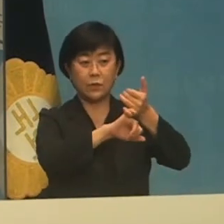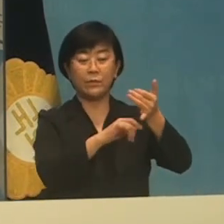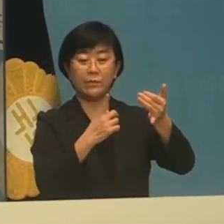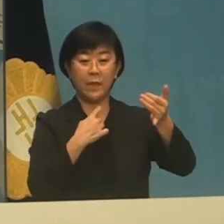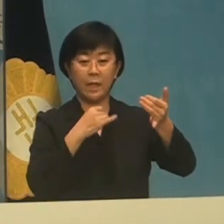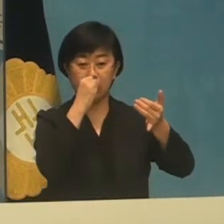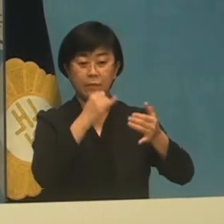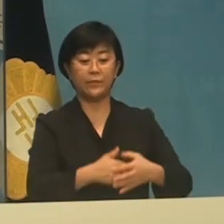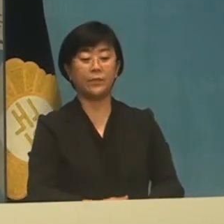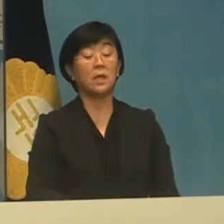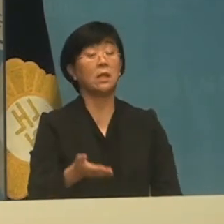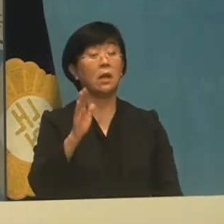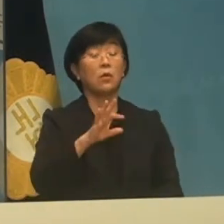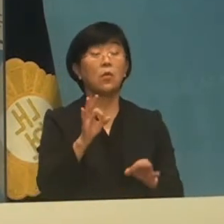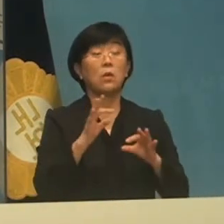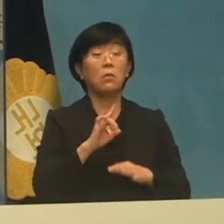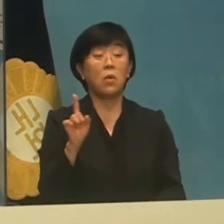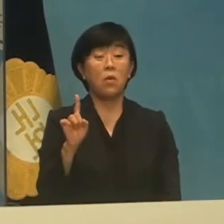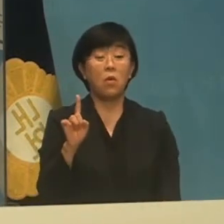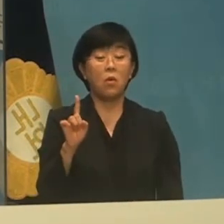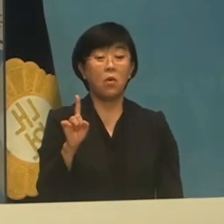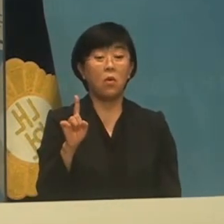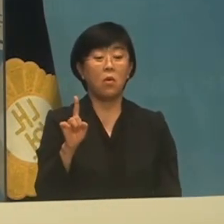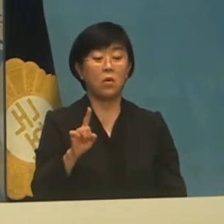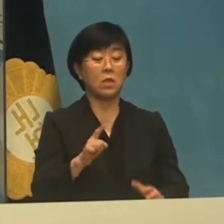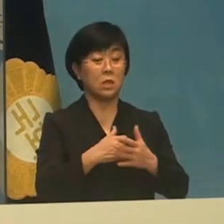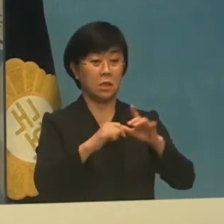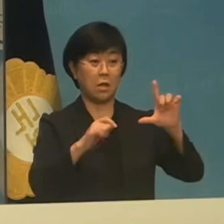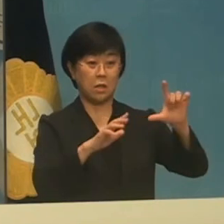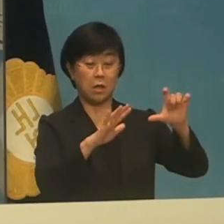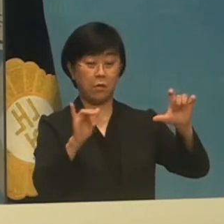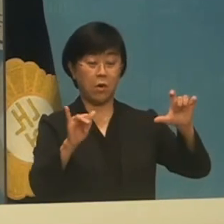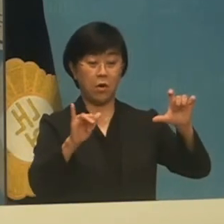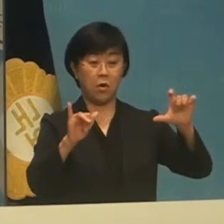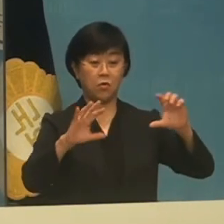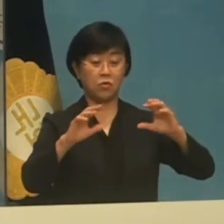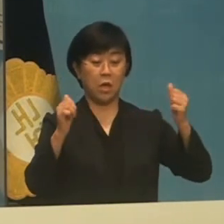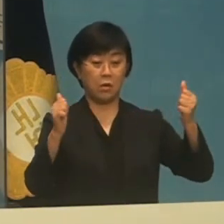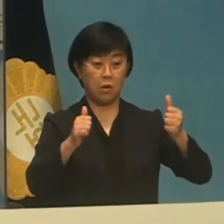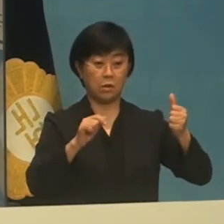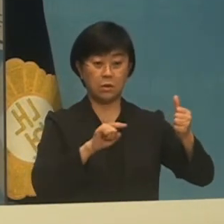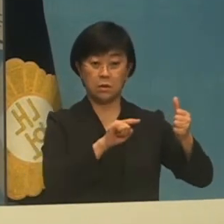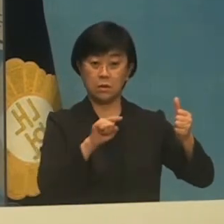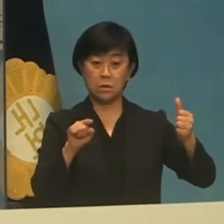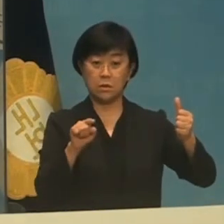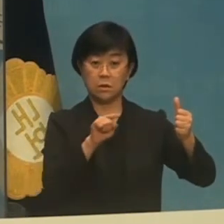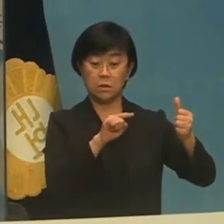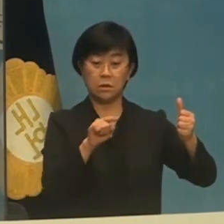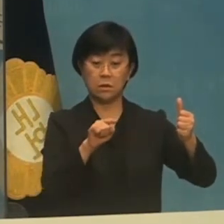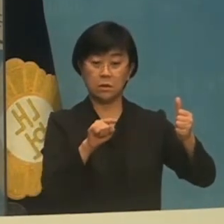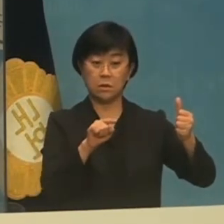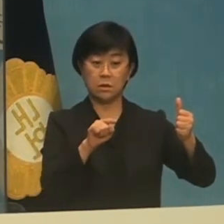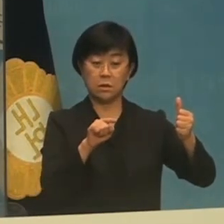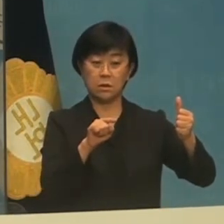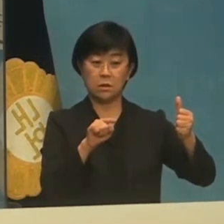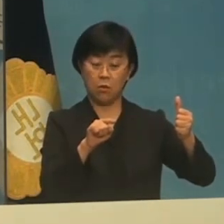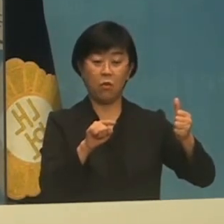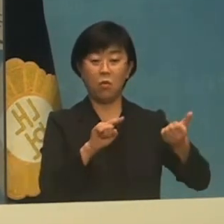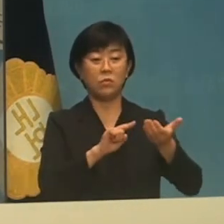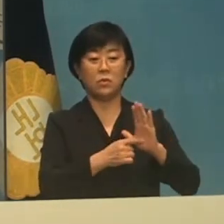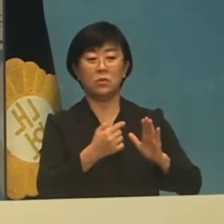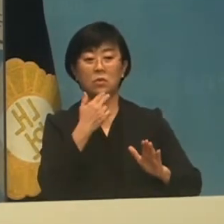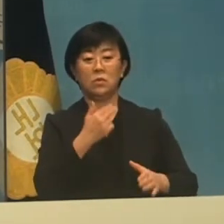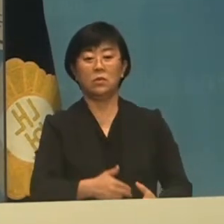했습니다. 하지만 놀랍게도 그 15명의 국회의원 중 그 누구도 아무것도 하지